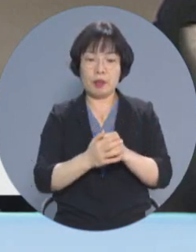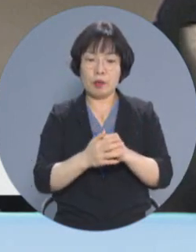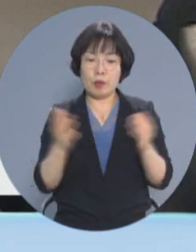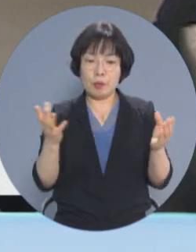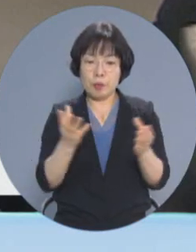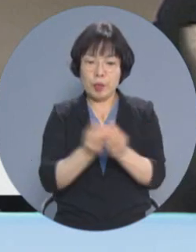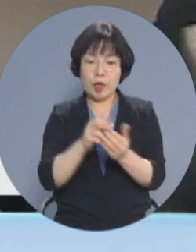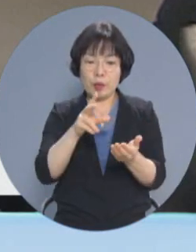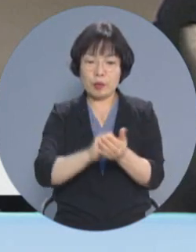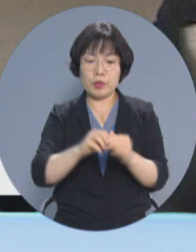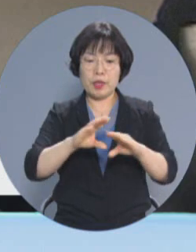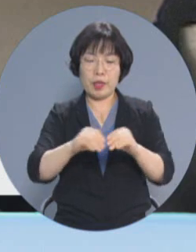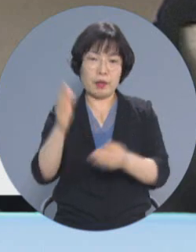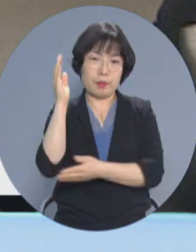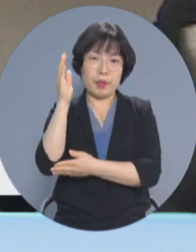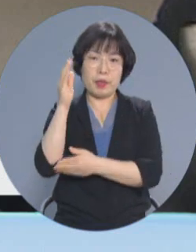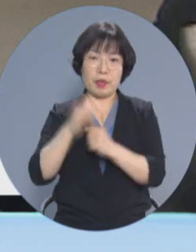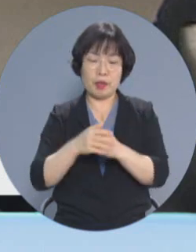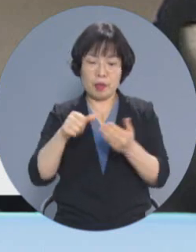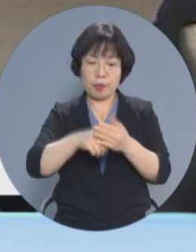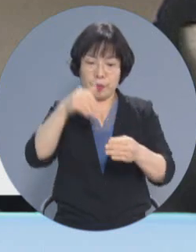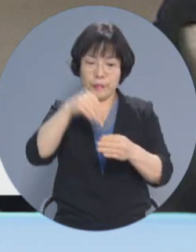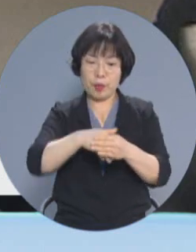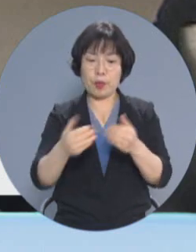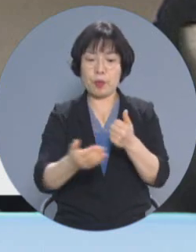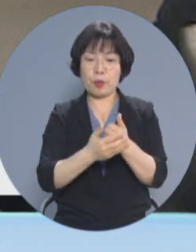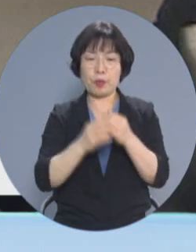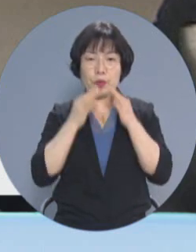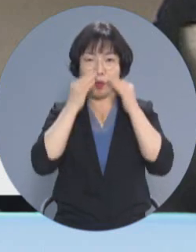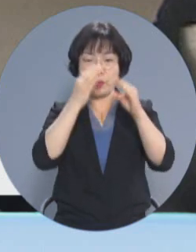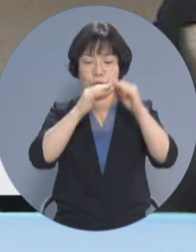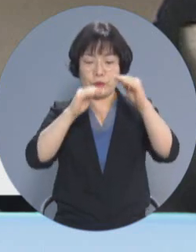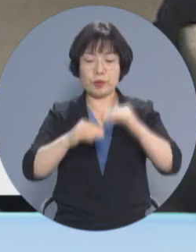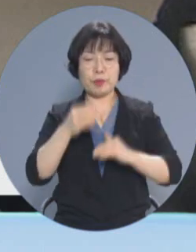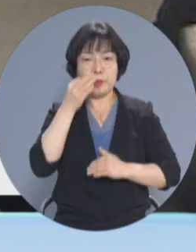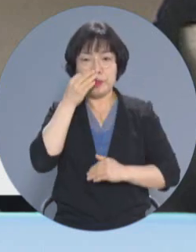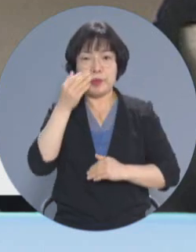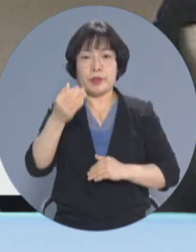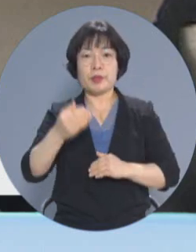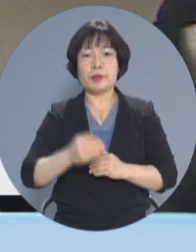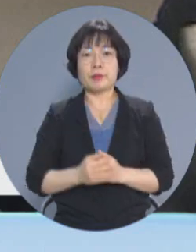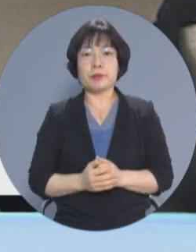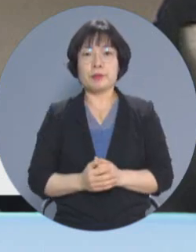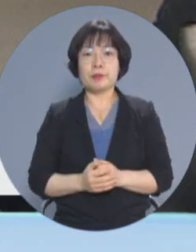지역 현안들을 언급하며 지역 표심을 자극하고 있습니다. 양현승 기자입니다.